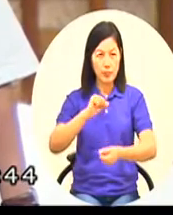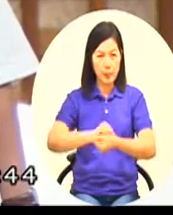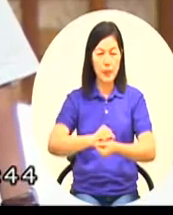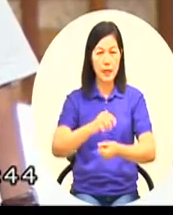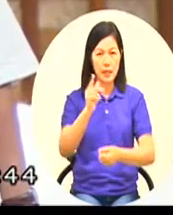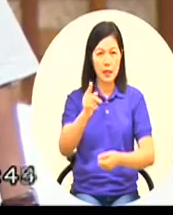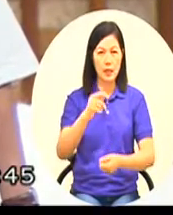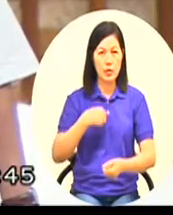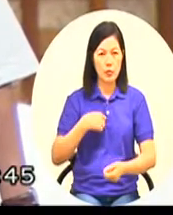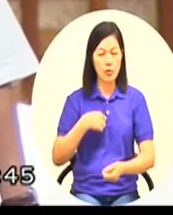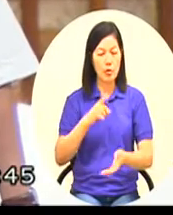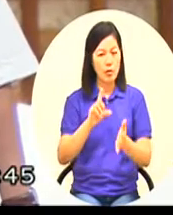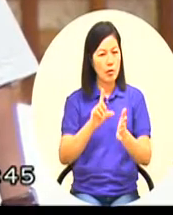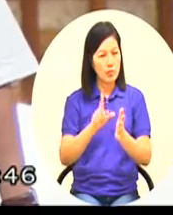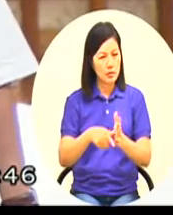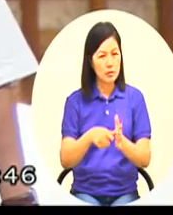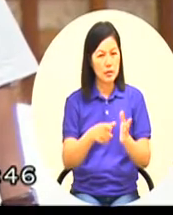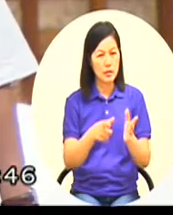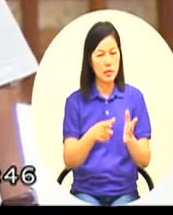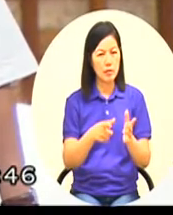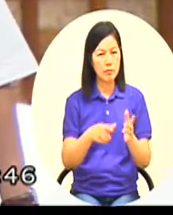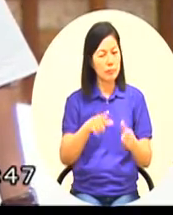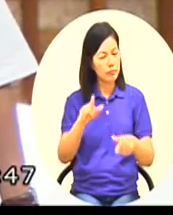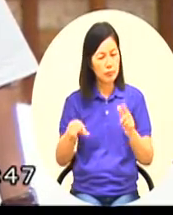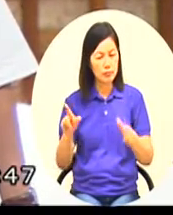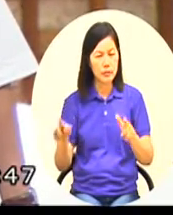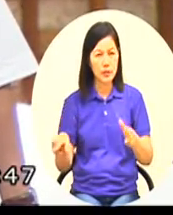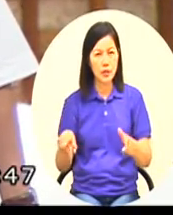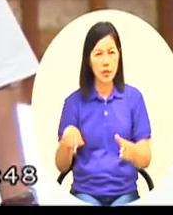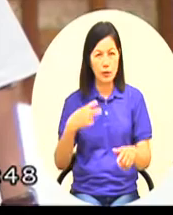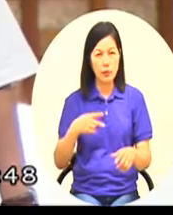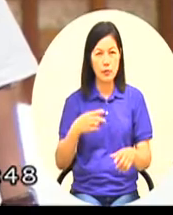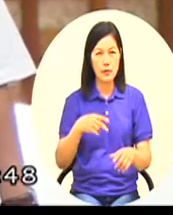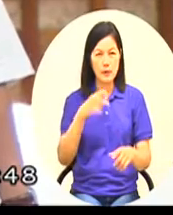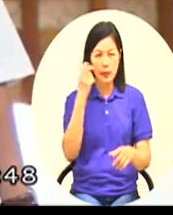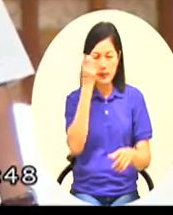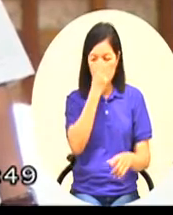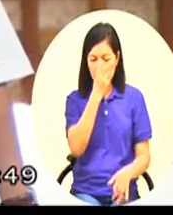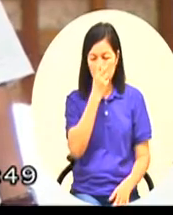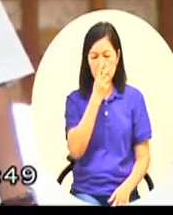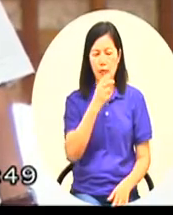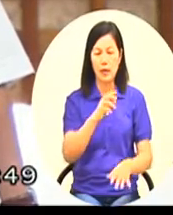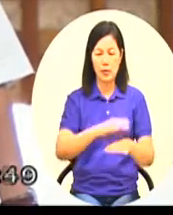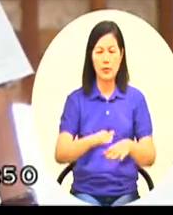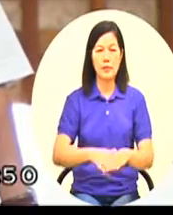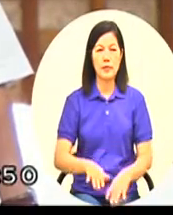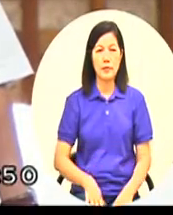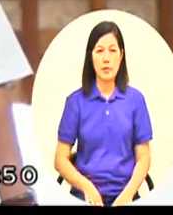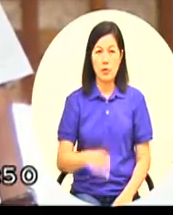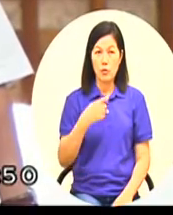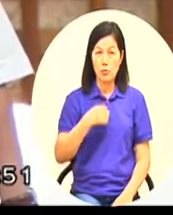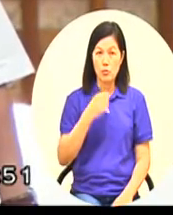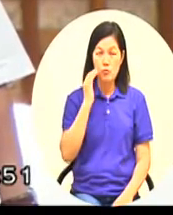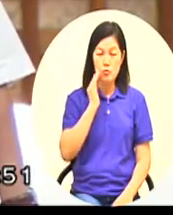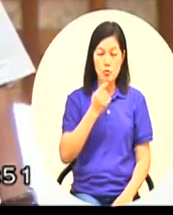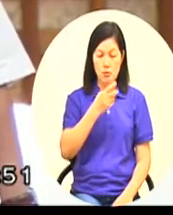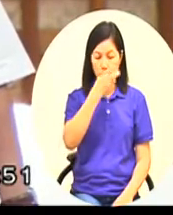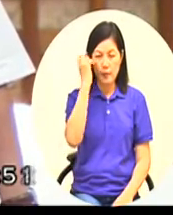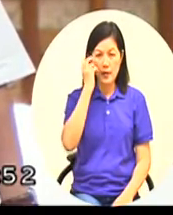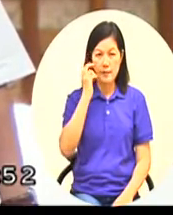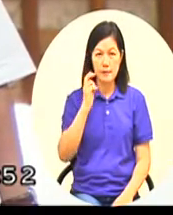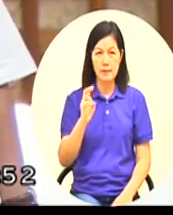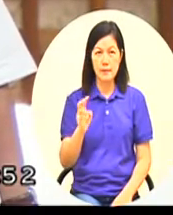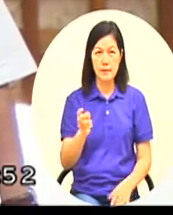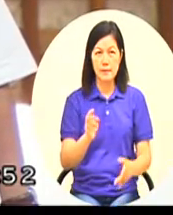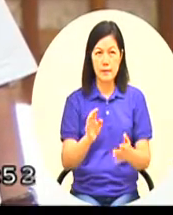定期的去了解去查，如果说我发现这个部分主办科在这上面的业务有